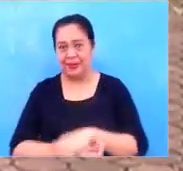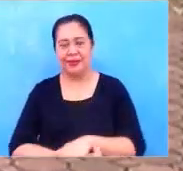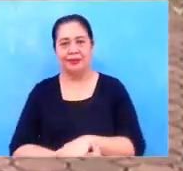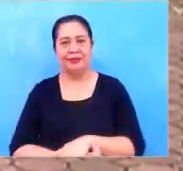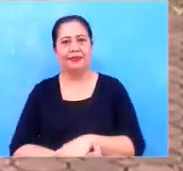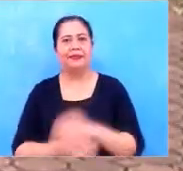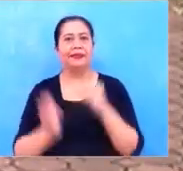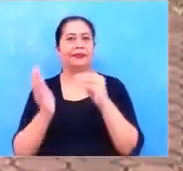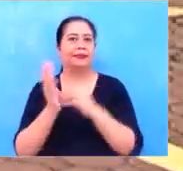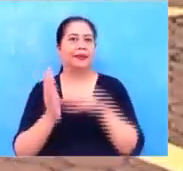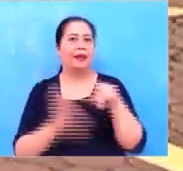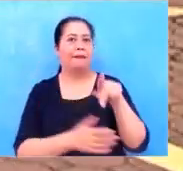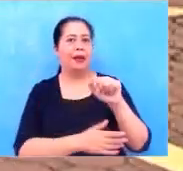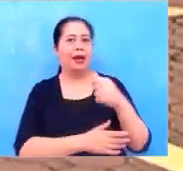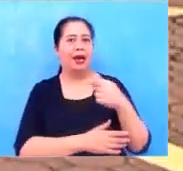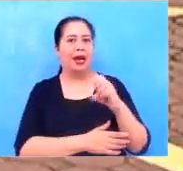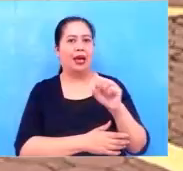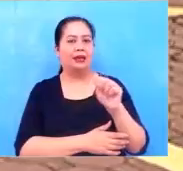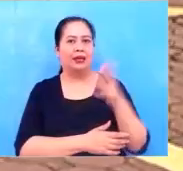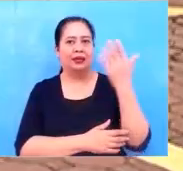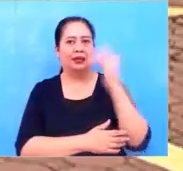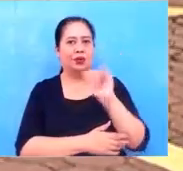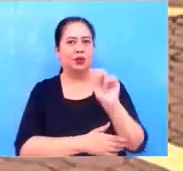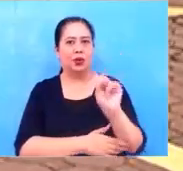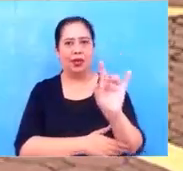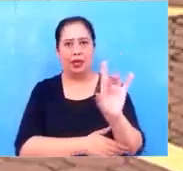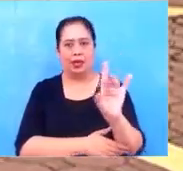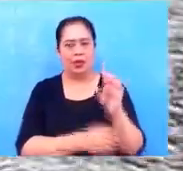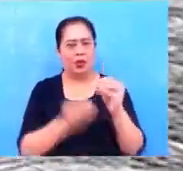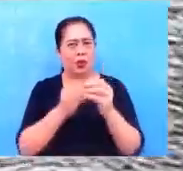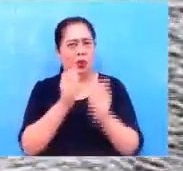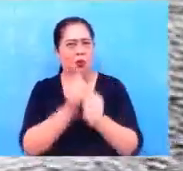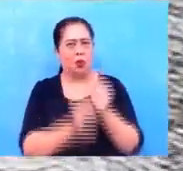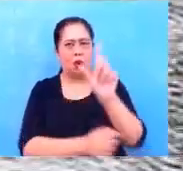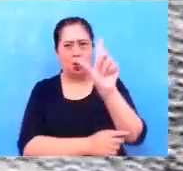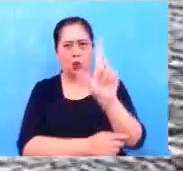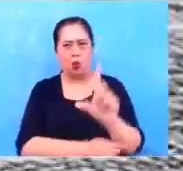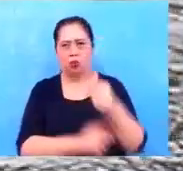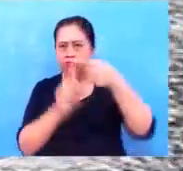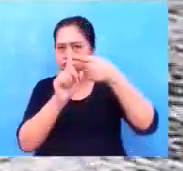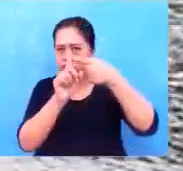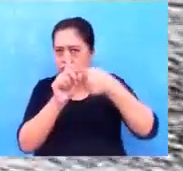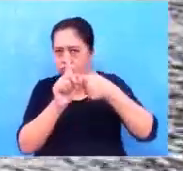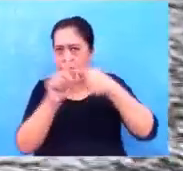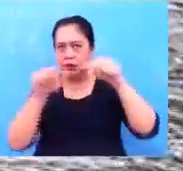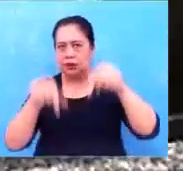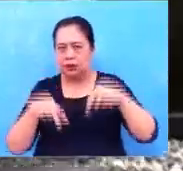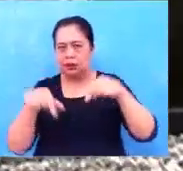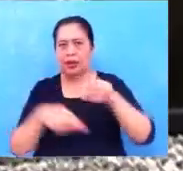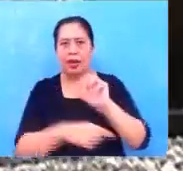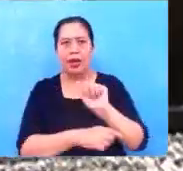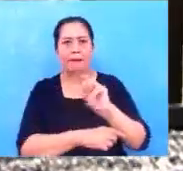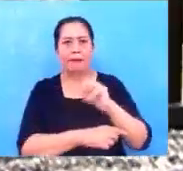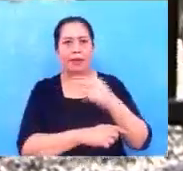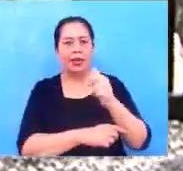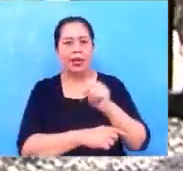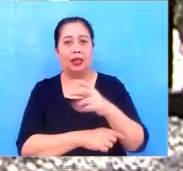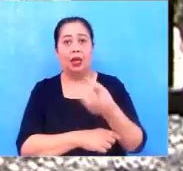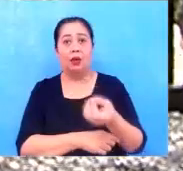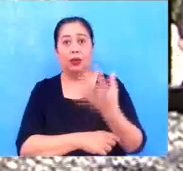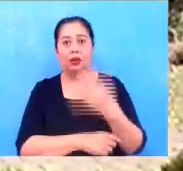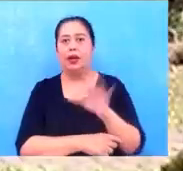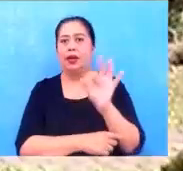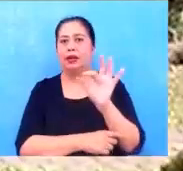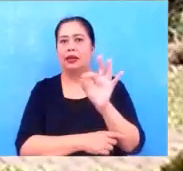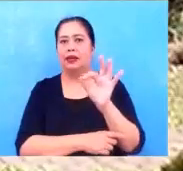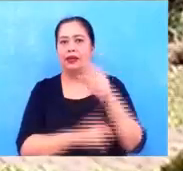ng PAGASA noong January 18 ang pinakamababang temperatura ngayon amihan season na 19 degrees Celsius